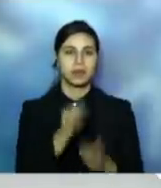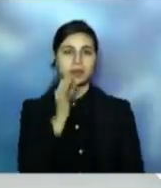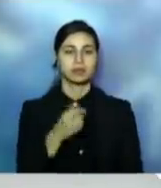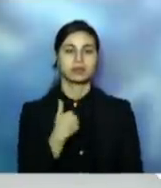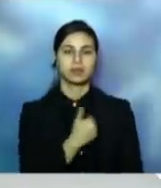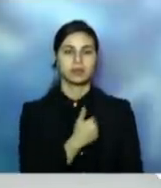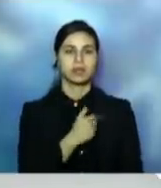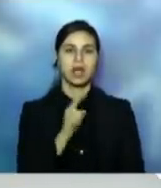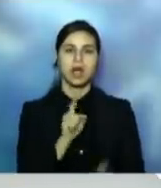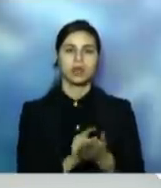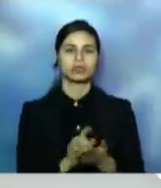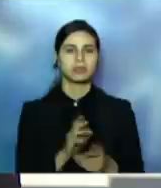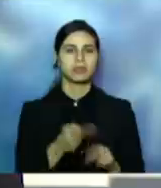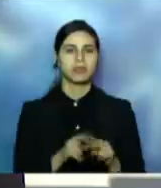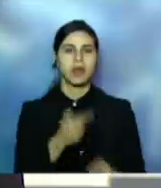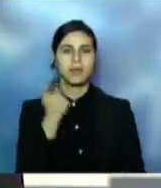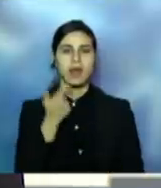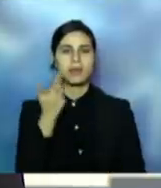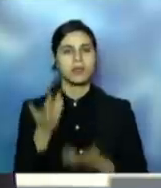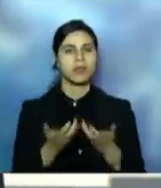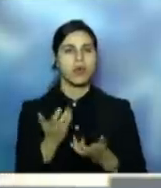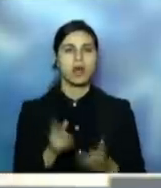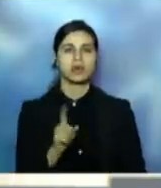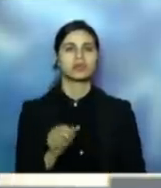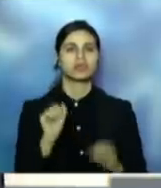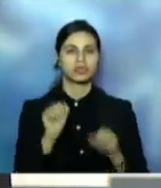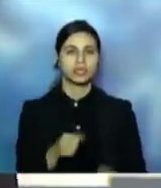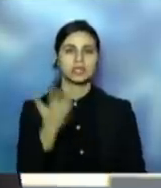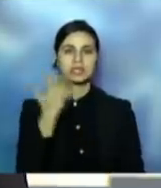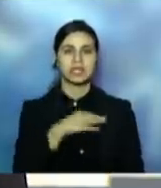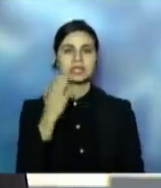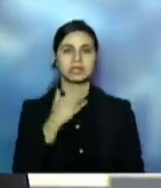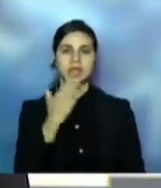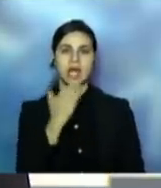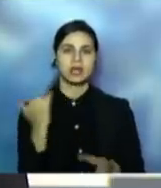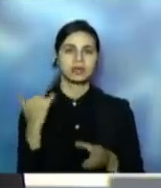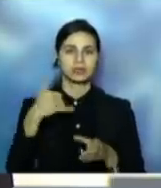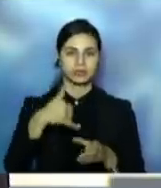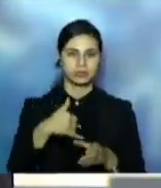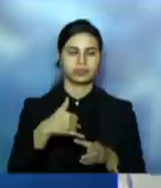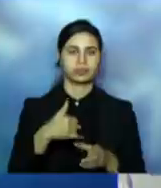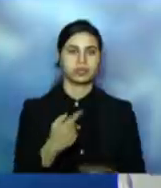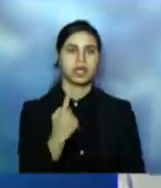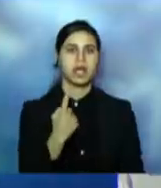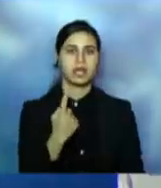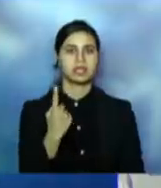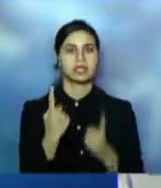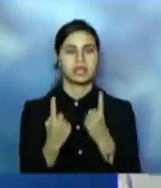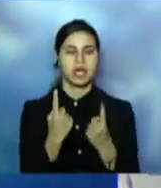იცით? არ არის აუცილებელი ფაფები მოხარშოთ. შეგიძლიათ ცხელი წყალი დაასხათ